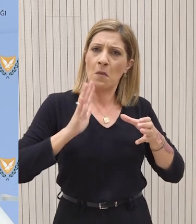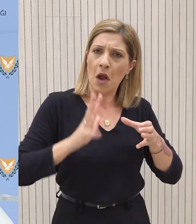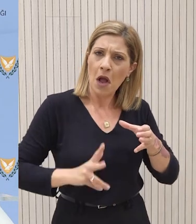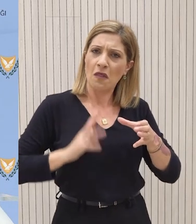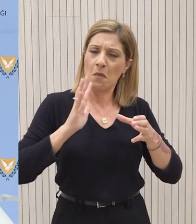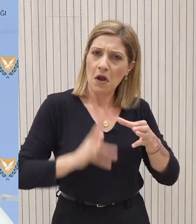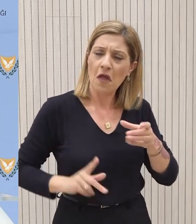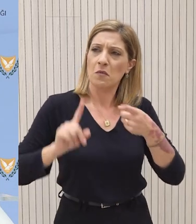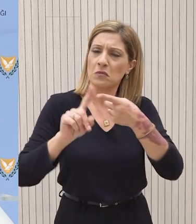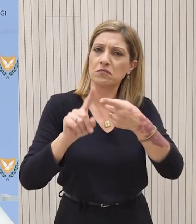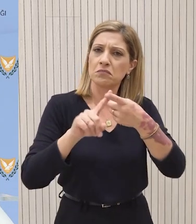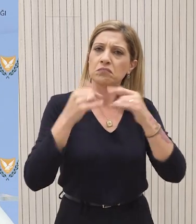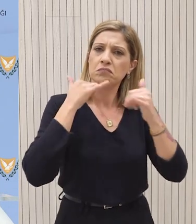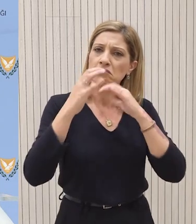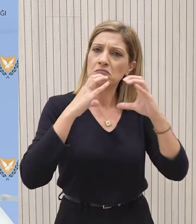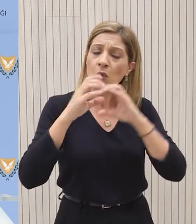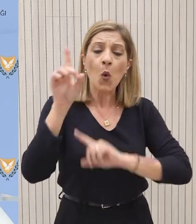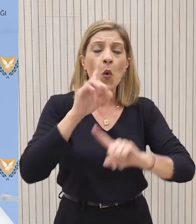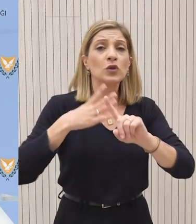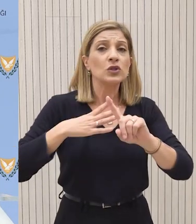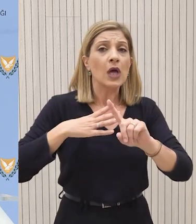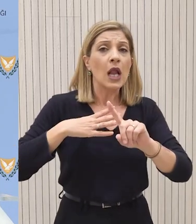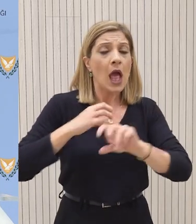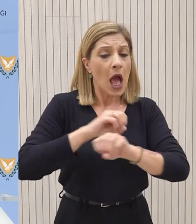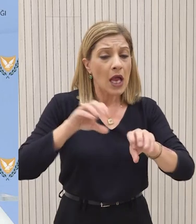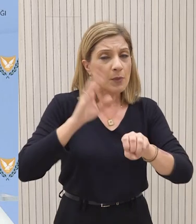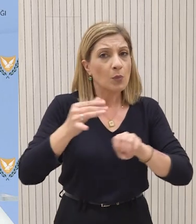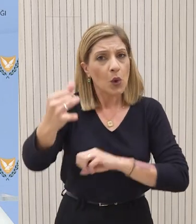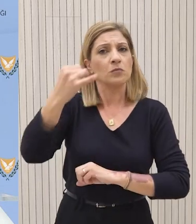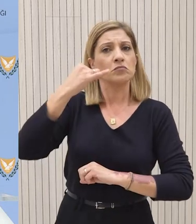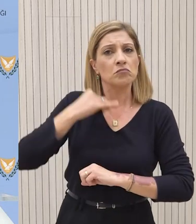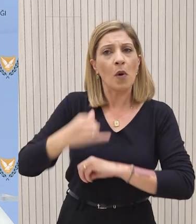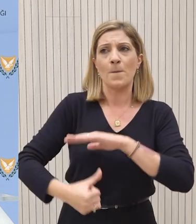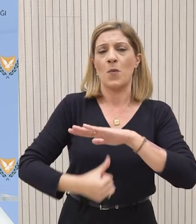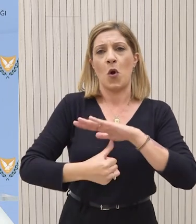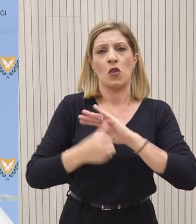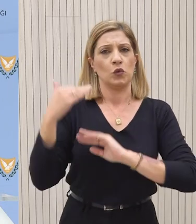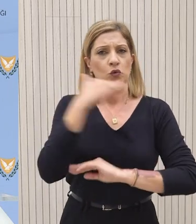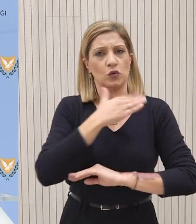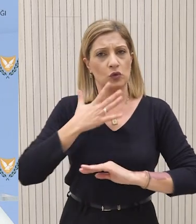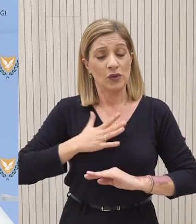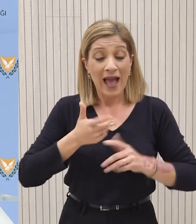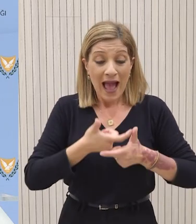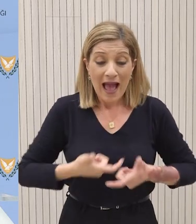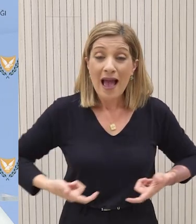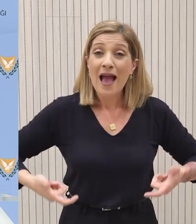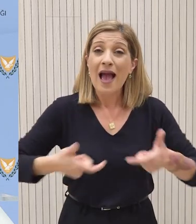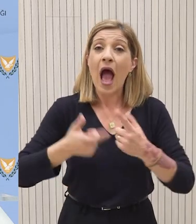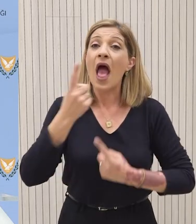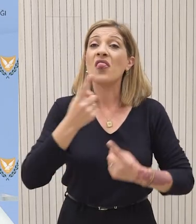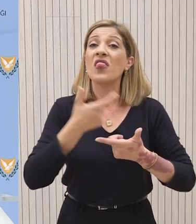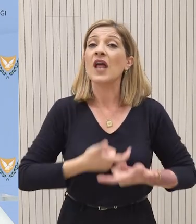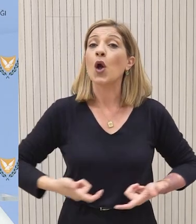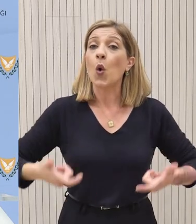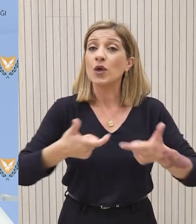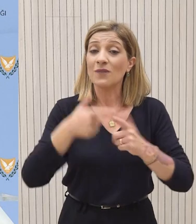Όποια ηγεσία πολιτικής δυνάμεις επιθυμεί ενημέρωση, ανά πάσα στιγμή μπορεί να επικοινωνήσει με τον πρόεδρο της Δημοκρατίας. Η σύγκλυση του Εθνικού Συμβουλίου στην παρούσα